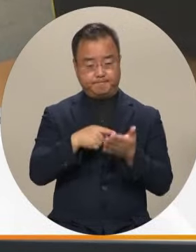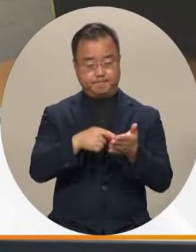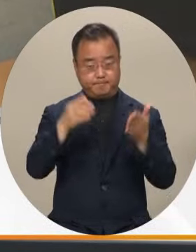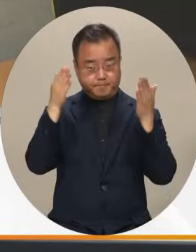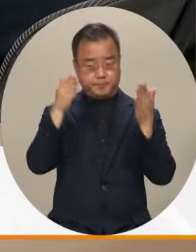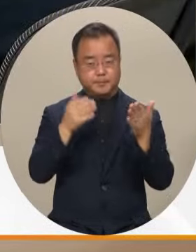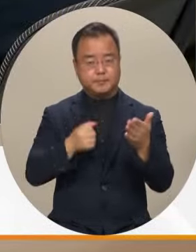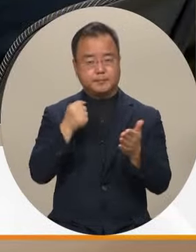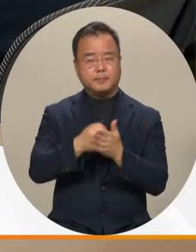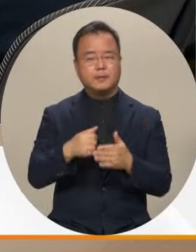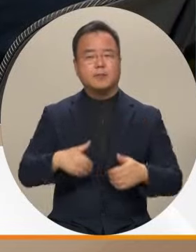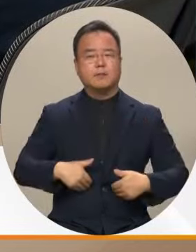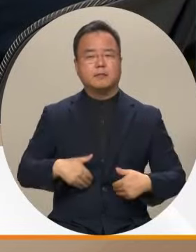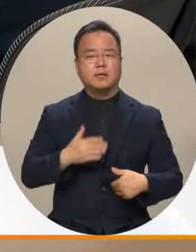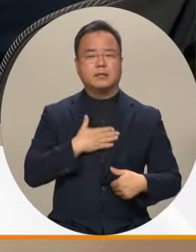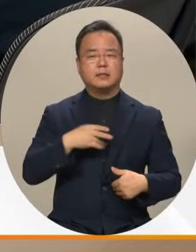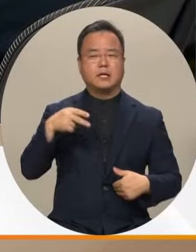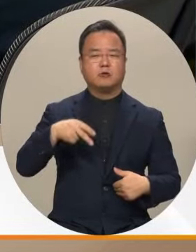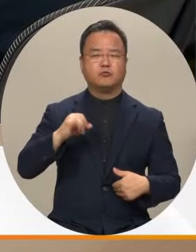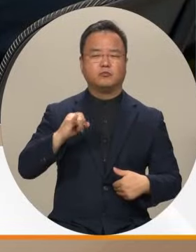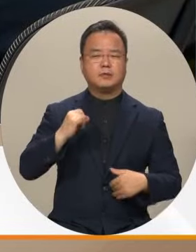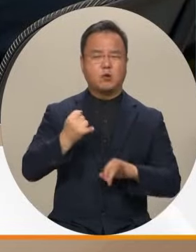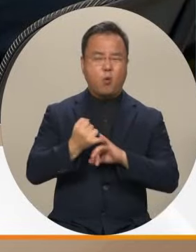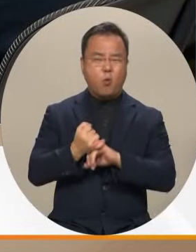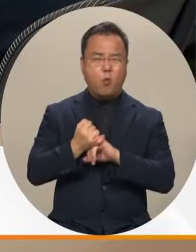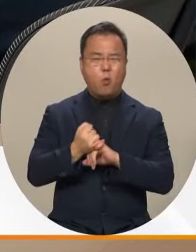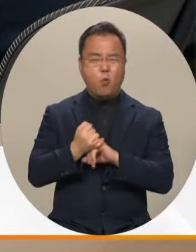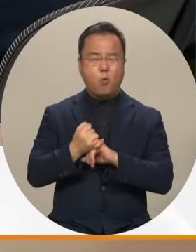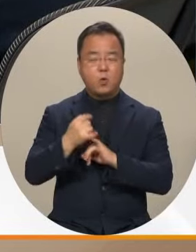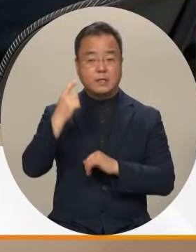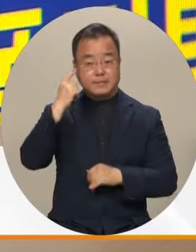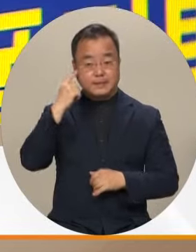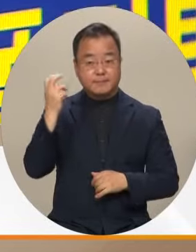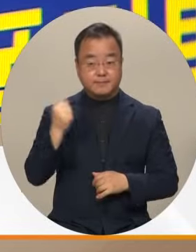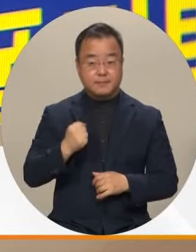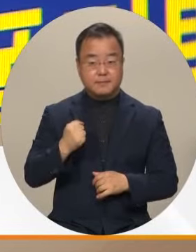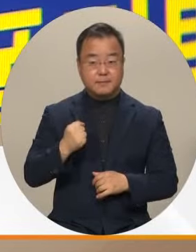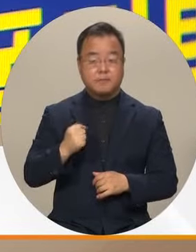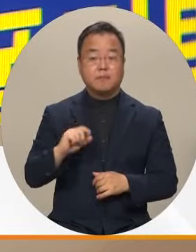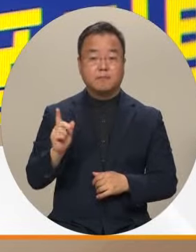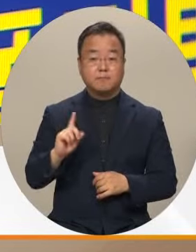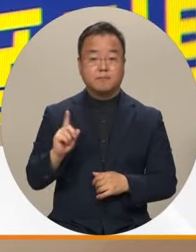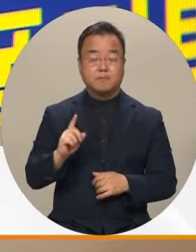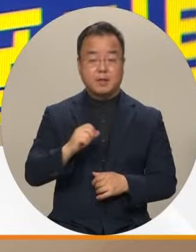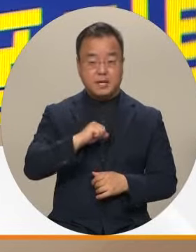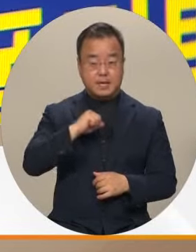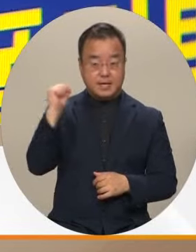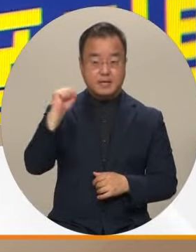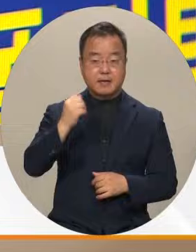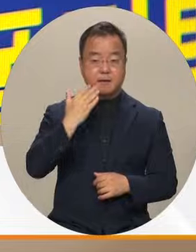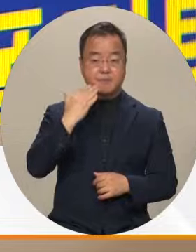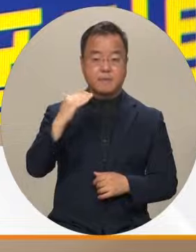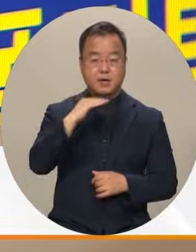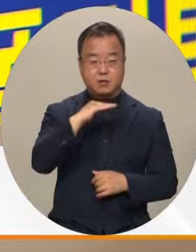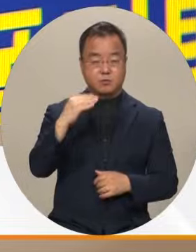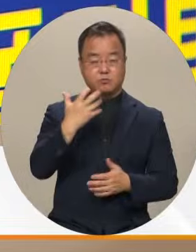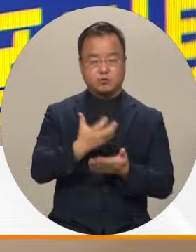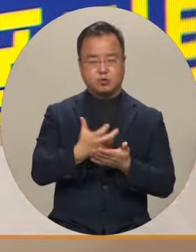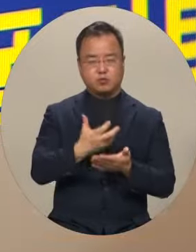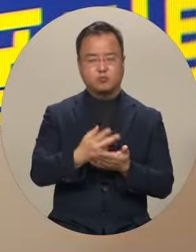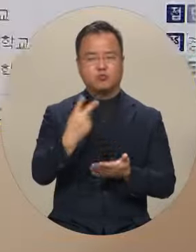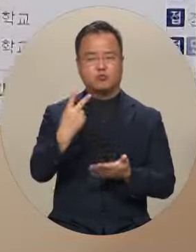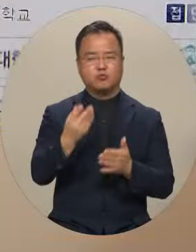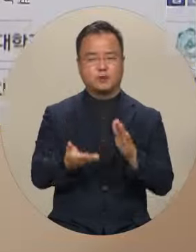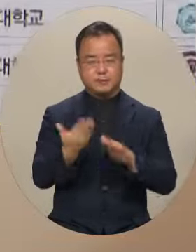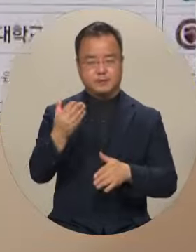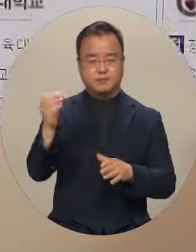합니다 아 예를 들어 나는 수수시 반드시 합격 하겠다라는 입장이라면 어 적어도 합격 가능성이 높은 원서를 두 장 정도는 반드시